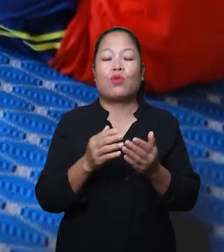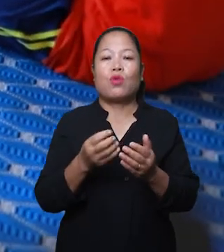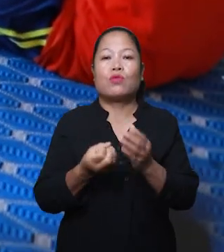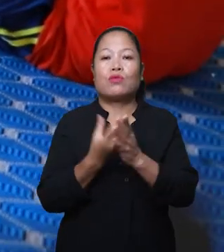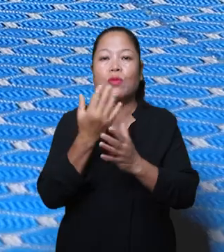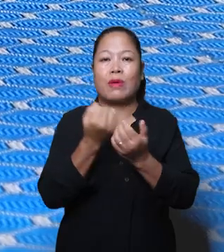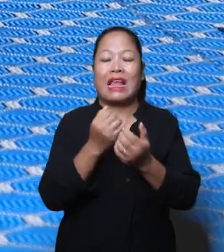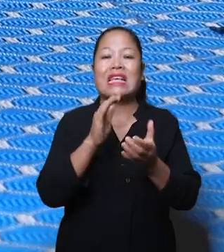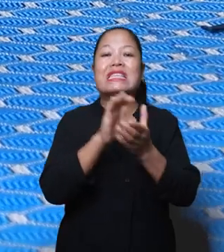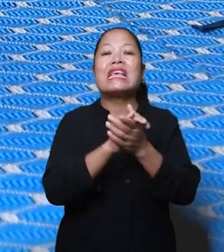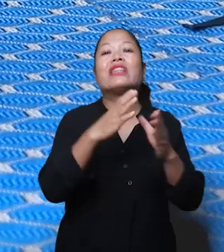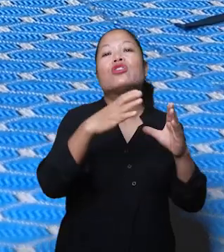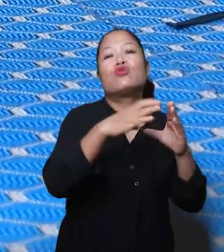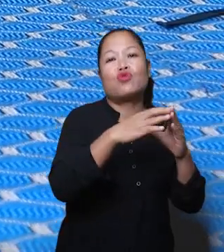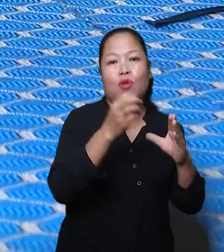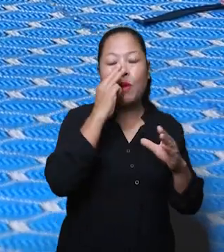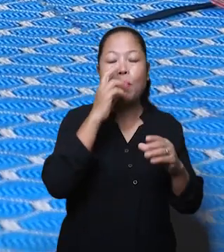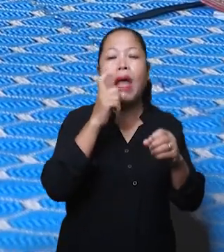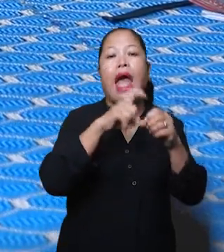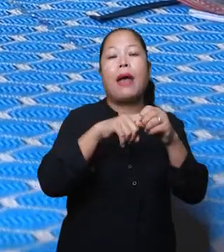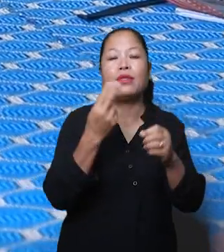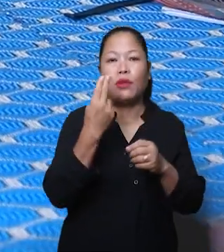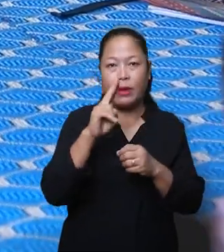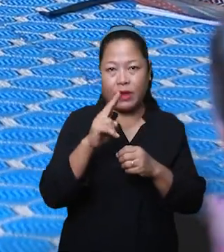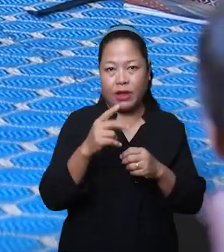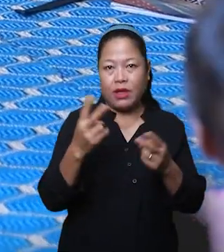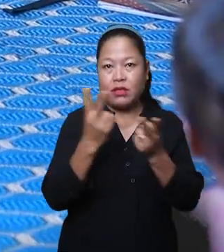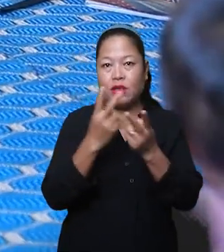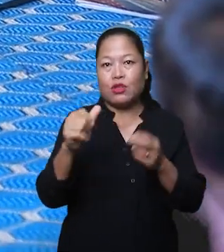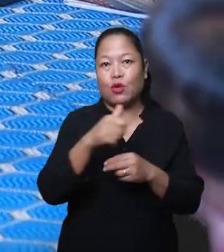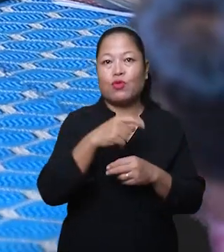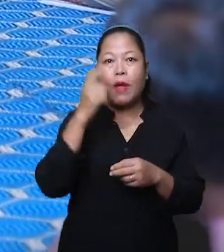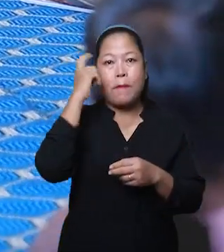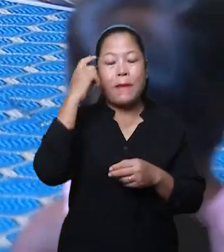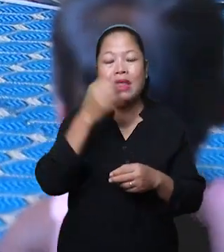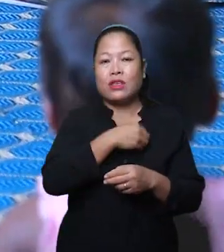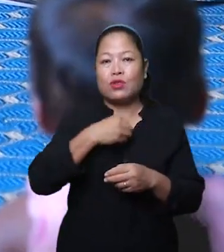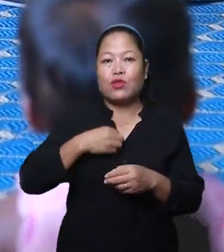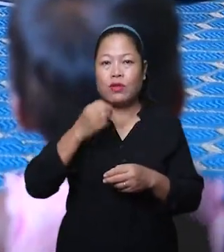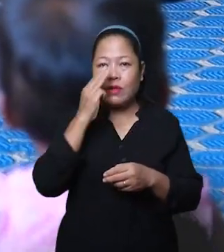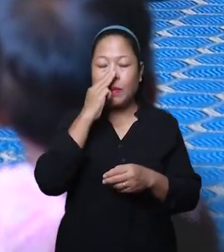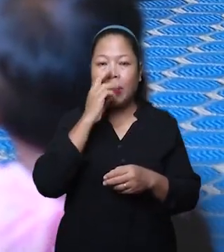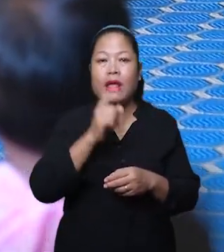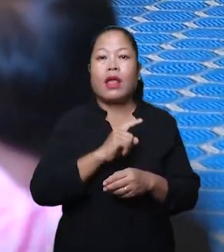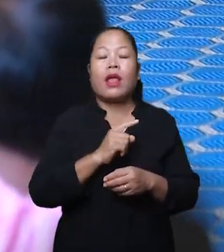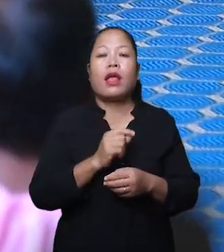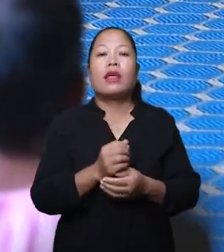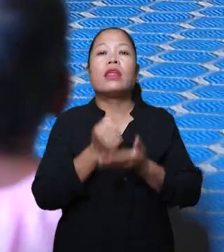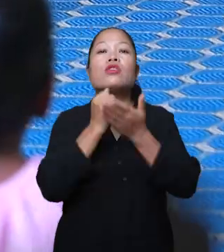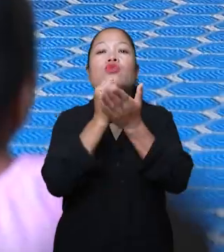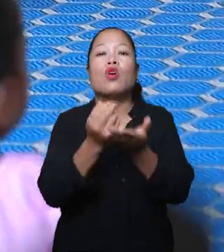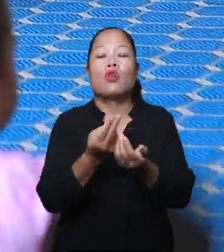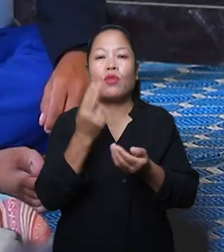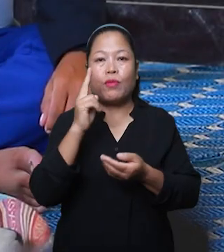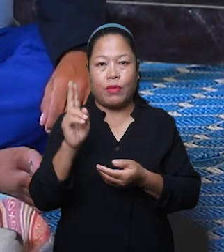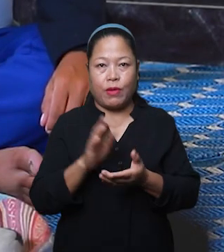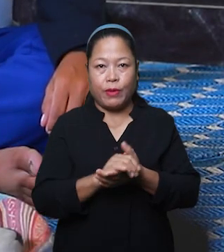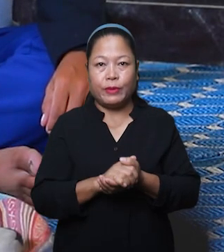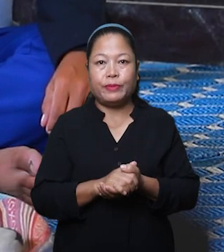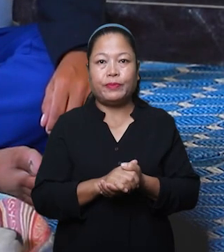स्थापना गरिएको साथी सङ्गी समूहमा पनि आबद्ध भए जसले उनको मानसिक स्वास्थ्यमा निकै टेवा पुग्यो